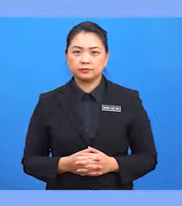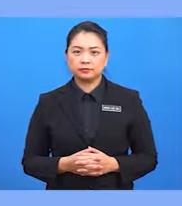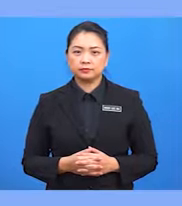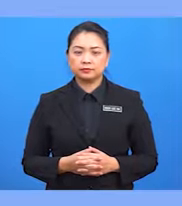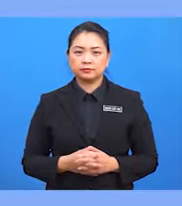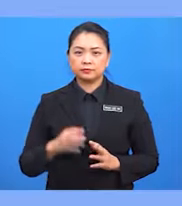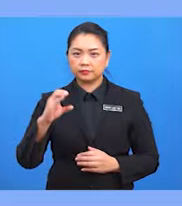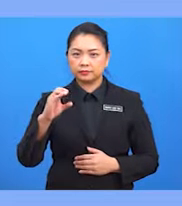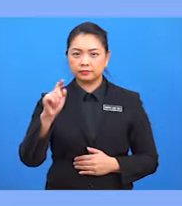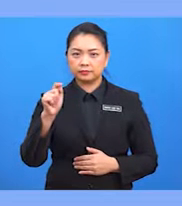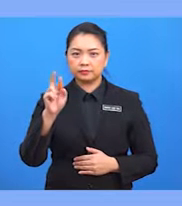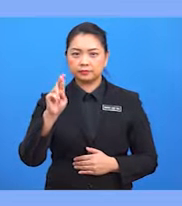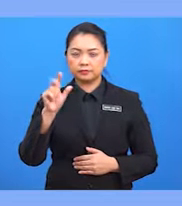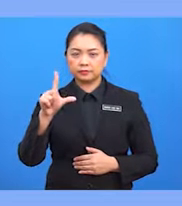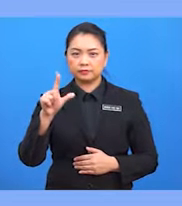Ctrl Transform.